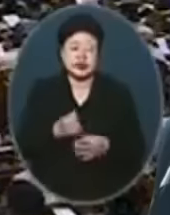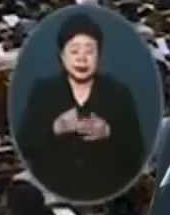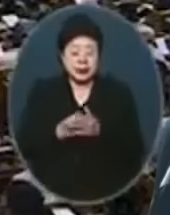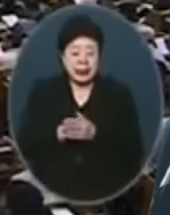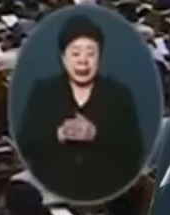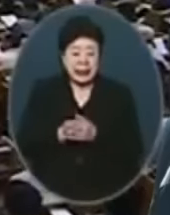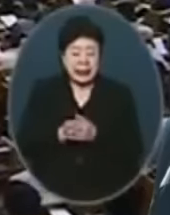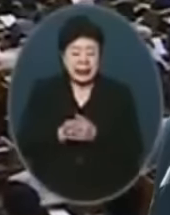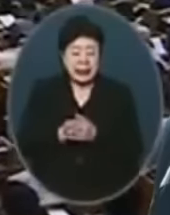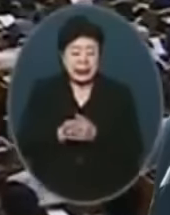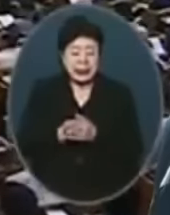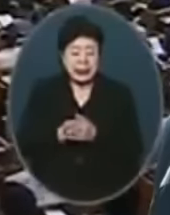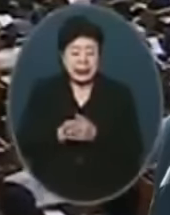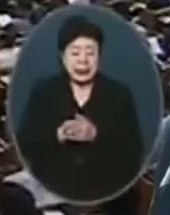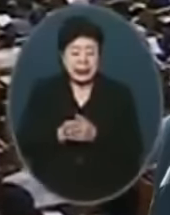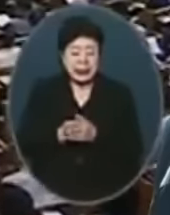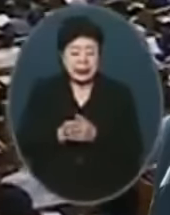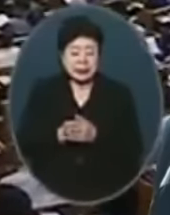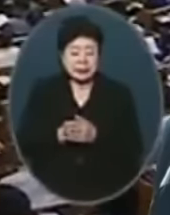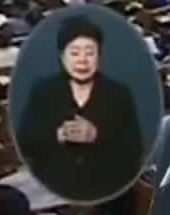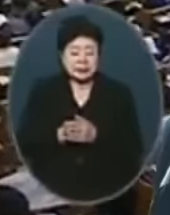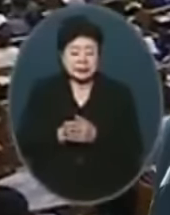그러므로